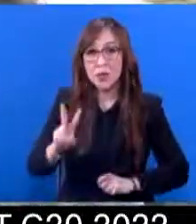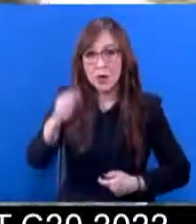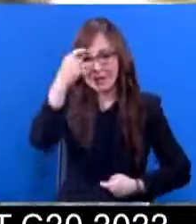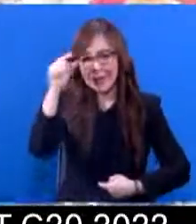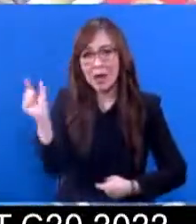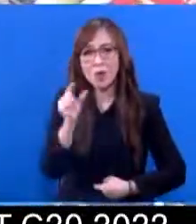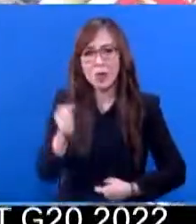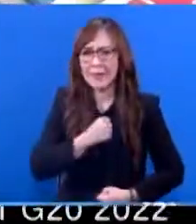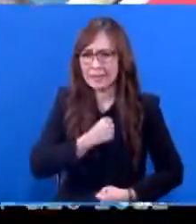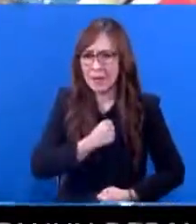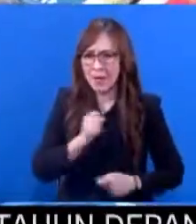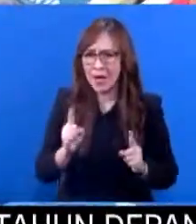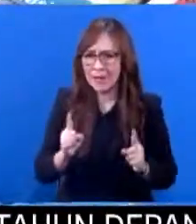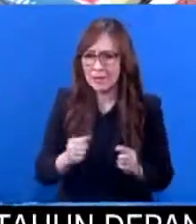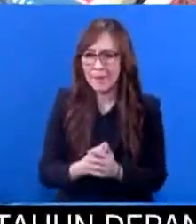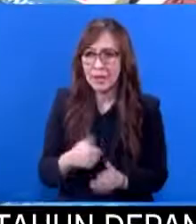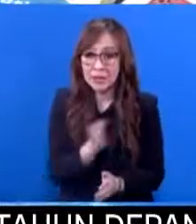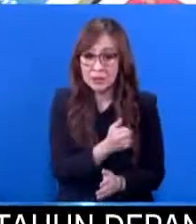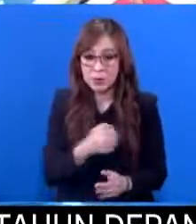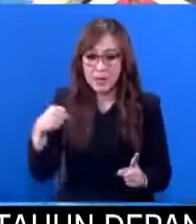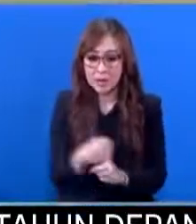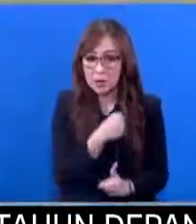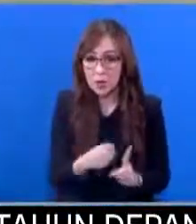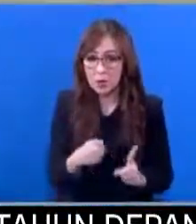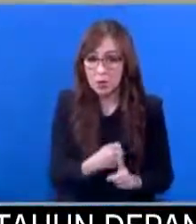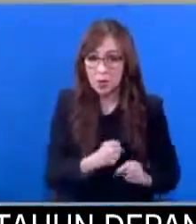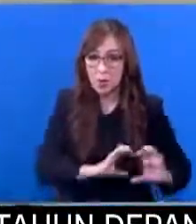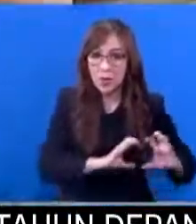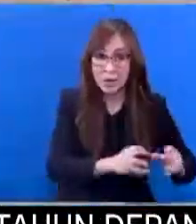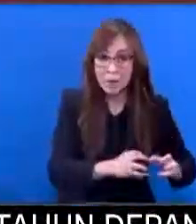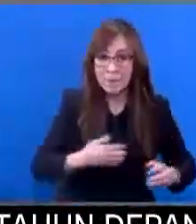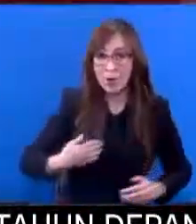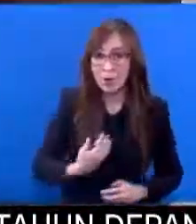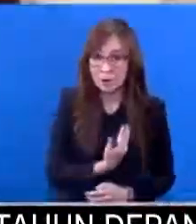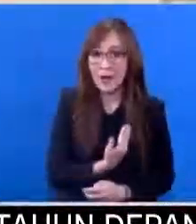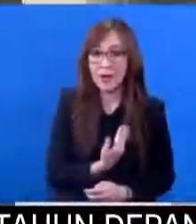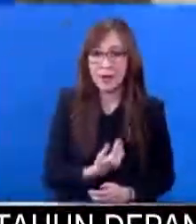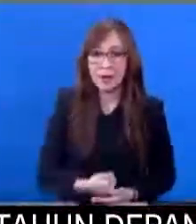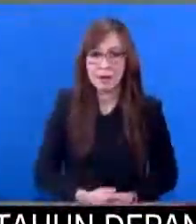lantaran sempat dikeroyok oleh kelompok korban usai sempat janjian berduel.